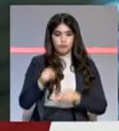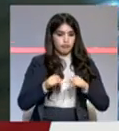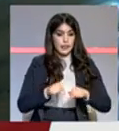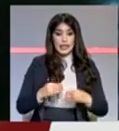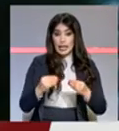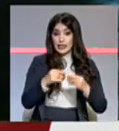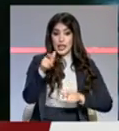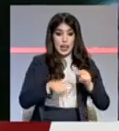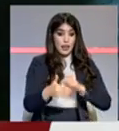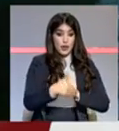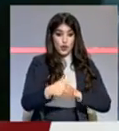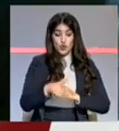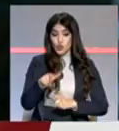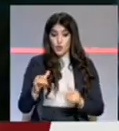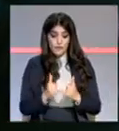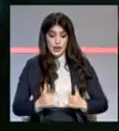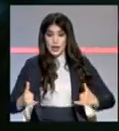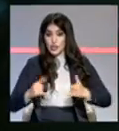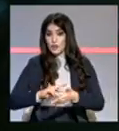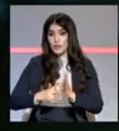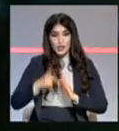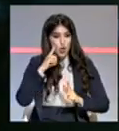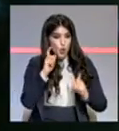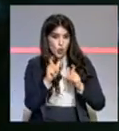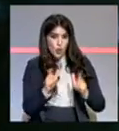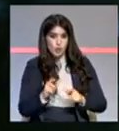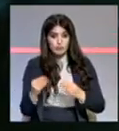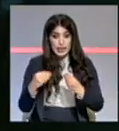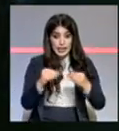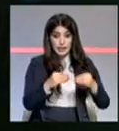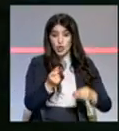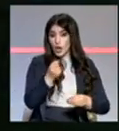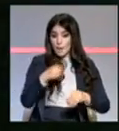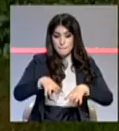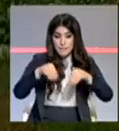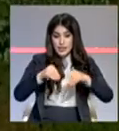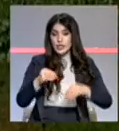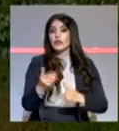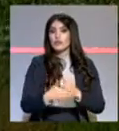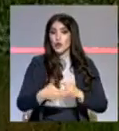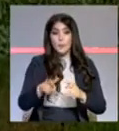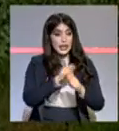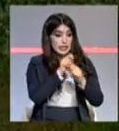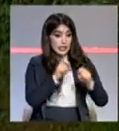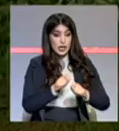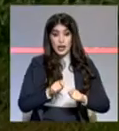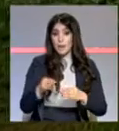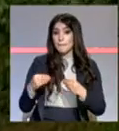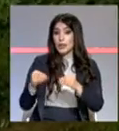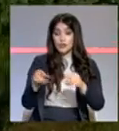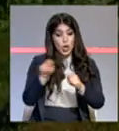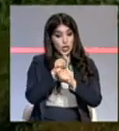زارعين، فيما تم تكليف لجنة فنية بمتابعة عملية توزيع الأسمدة الكيميائية مع تعهد الموزعين باحترام